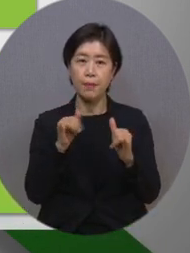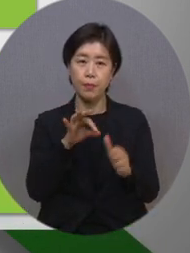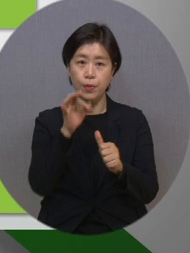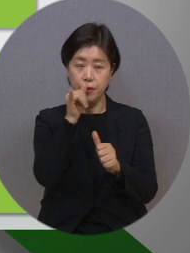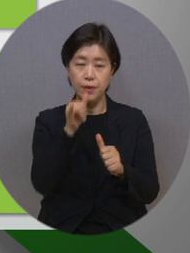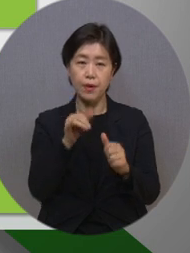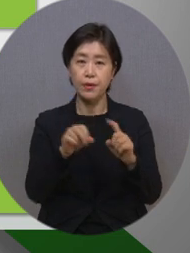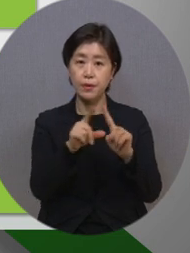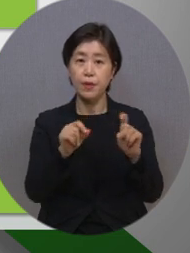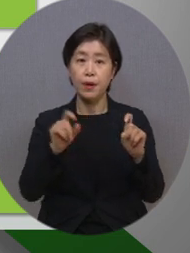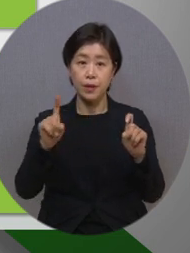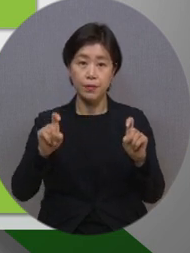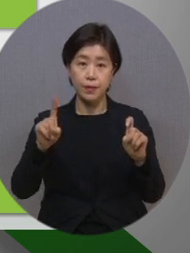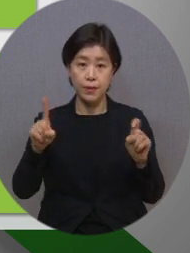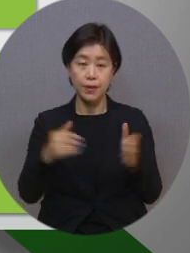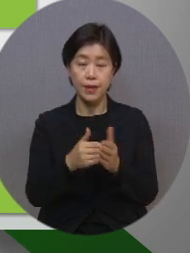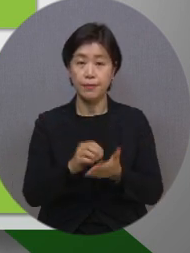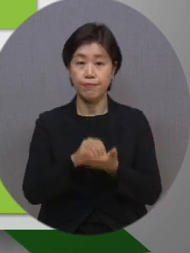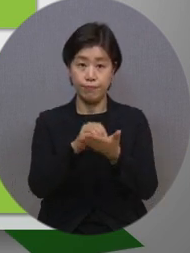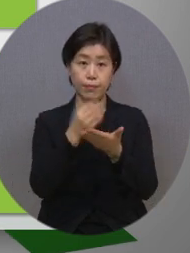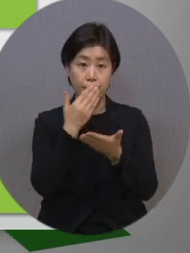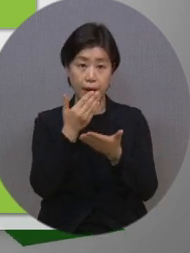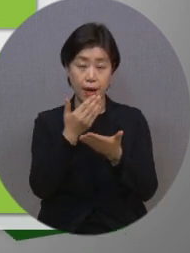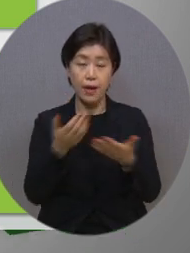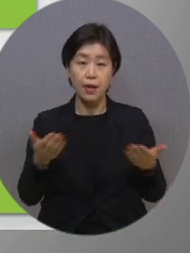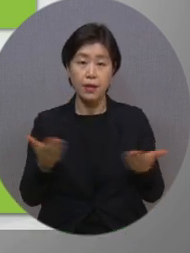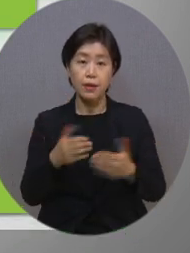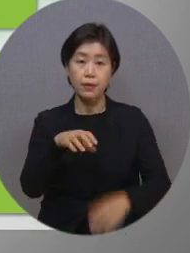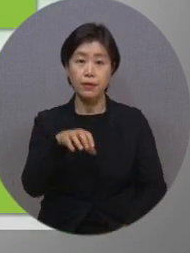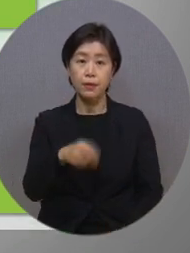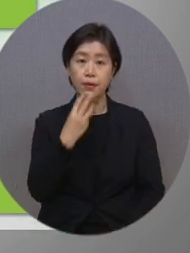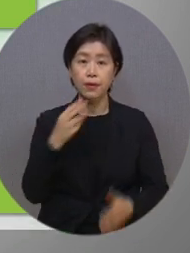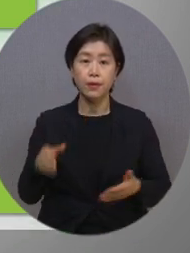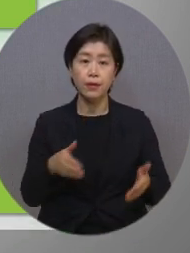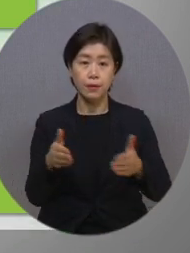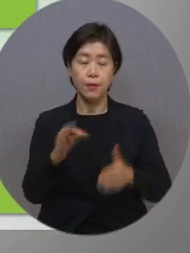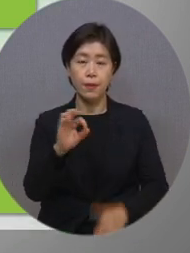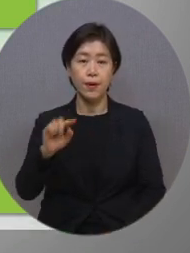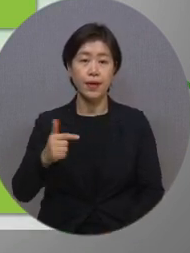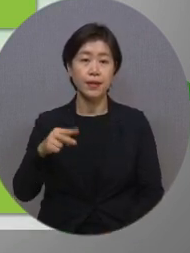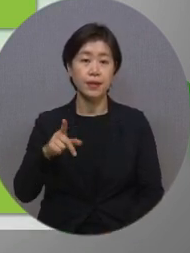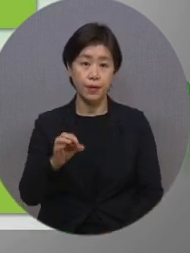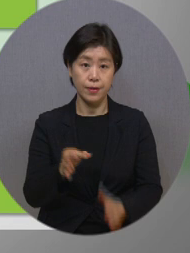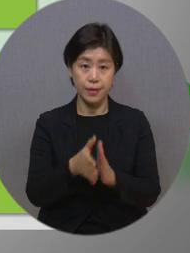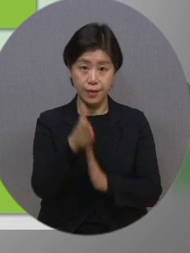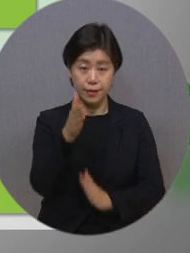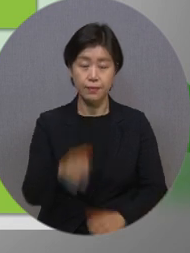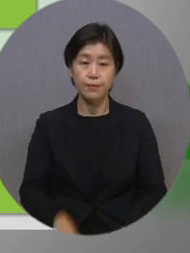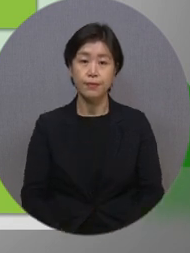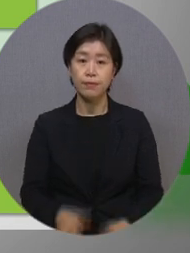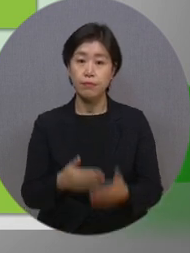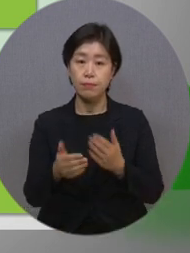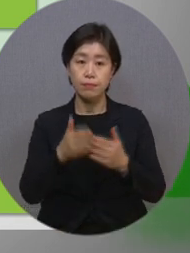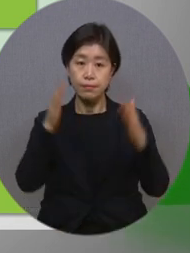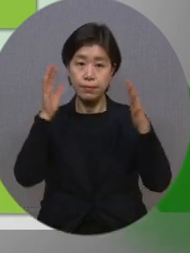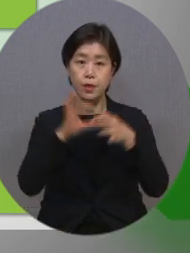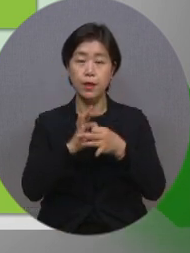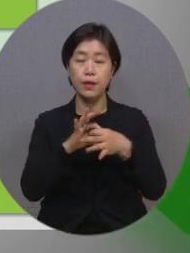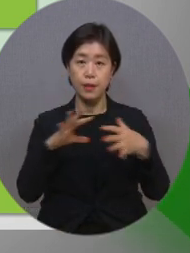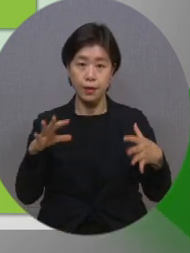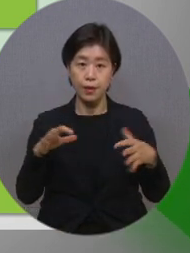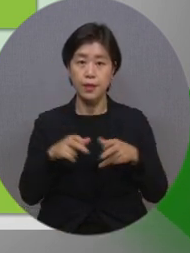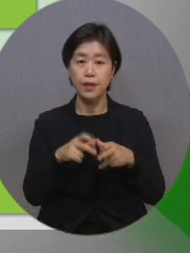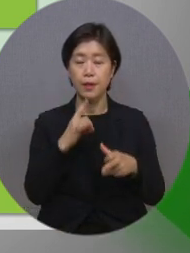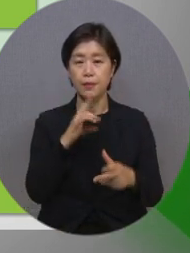접수 마감일은 11월 11일까지며 근무지는 경기도 안성시입니다. 경력과 학력은